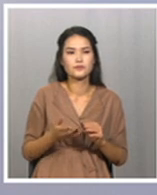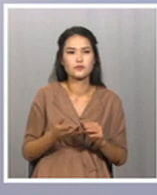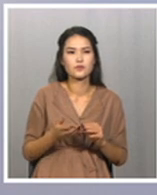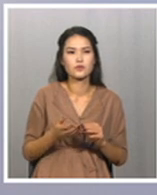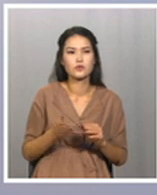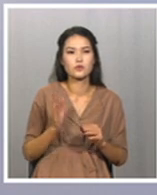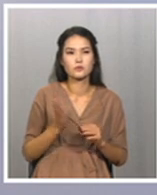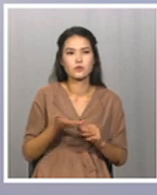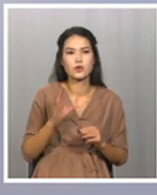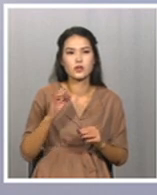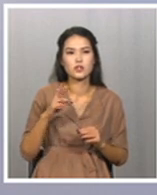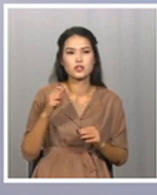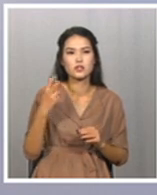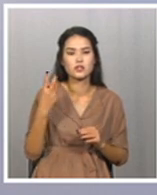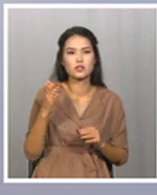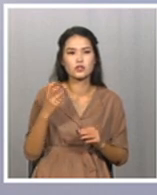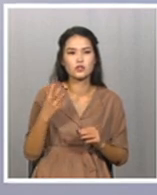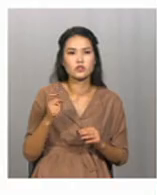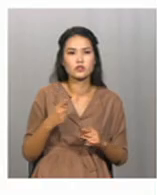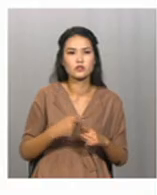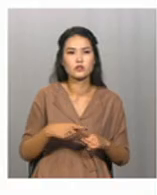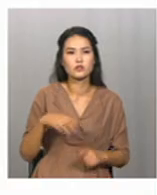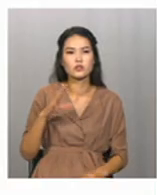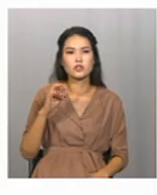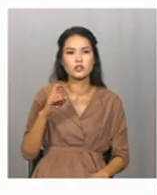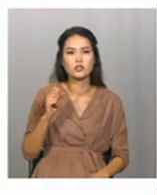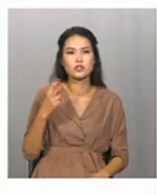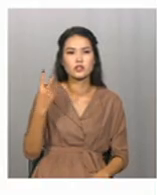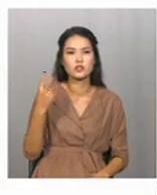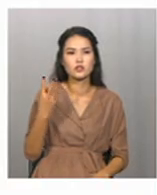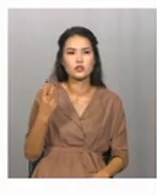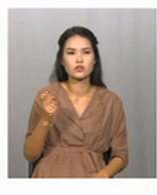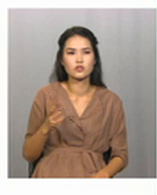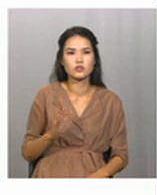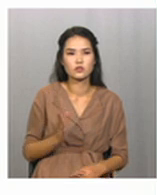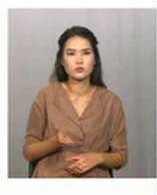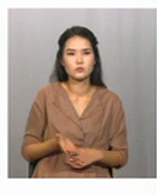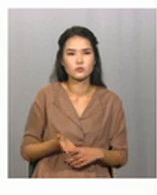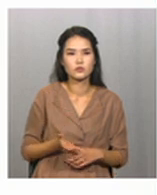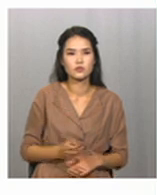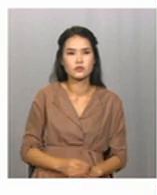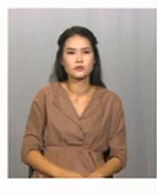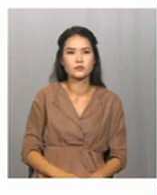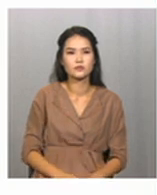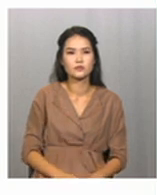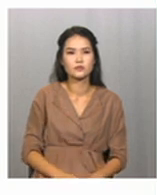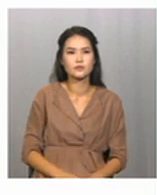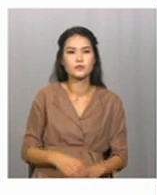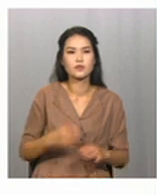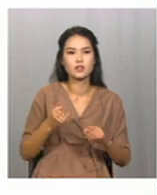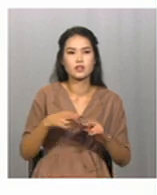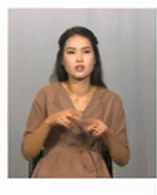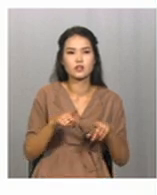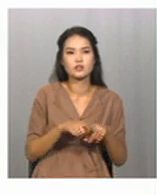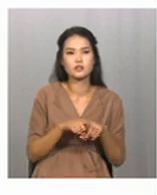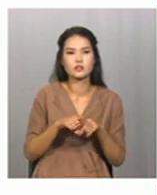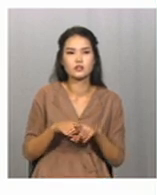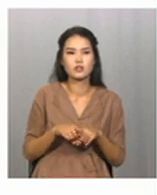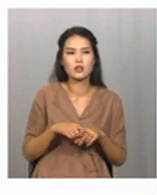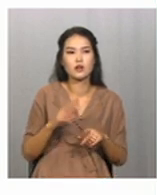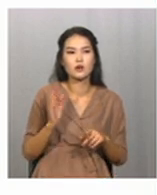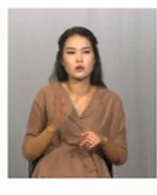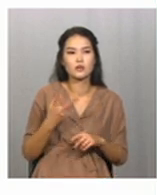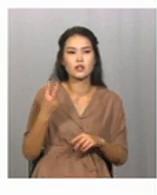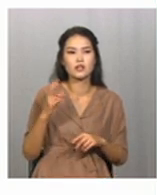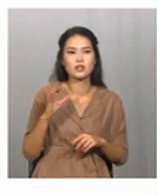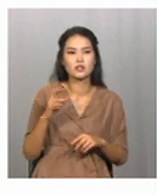3x тұр, қосу тағы да синус квадрат 3x шықты. Екі бірдей нәрсені бір-біріне қоссаңыздар, соның екеуі болады. Яғни 2 синус квадрат